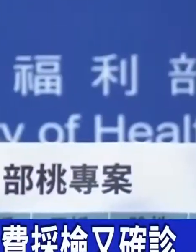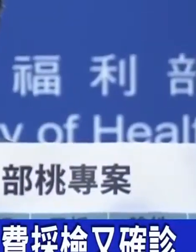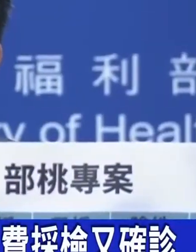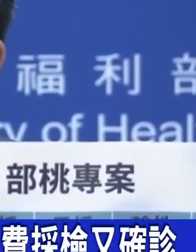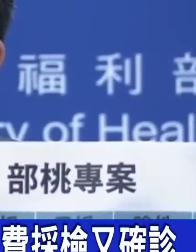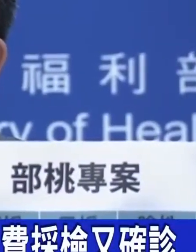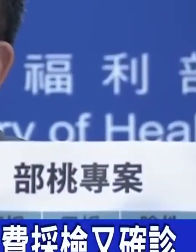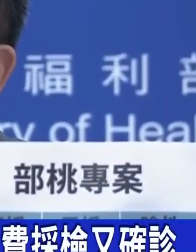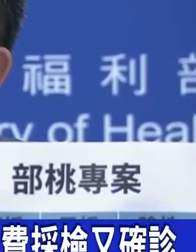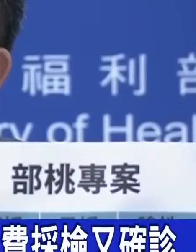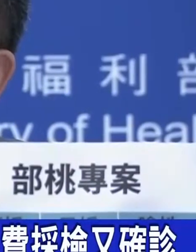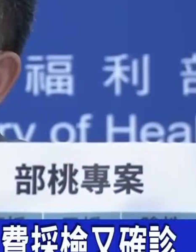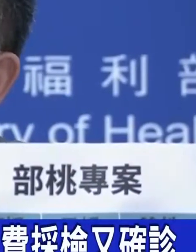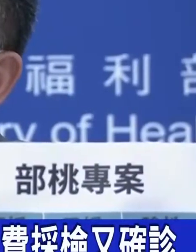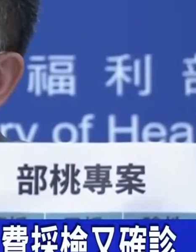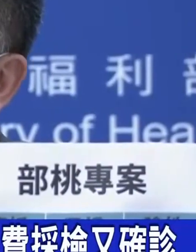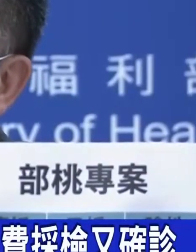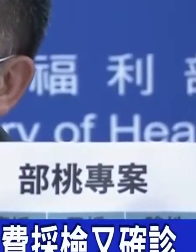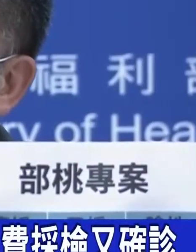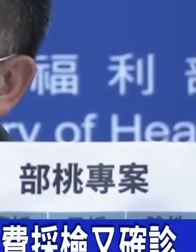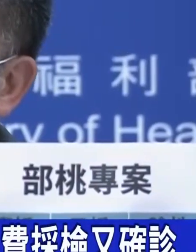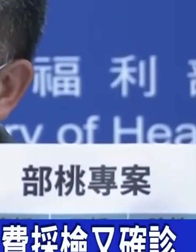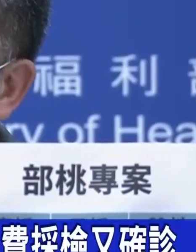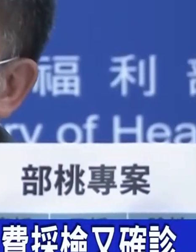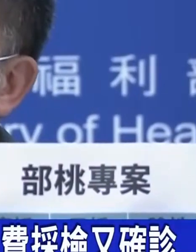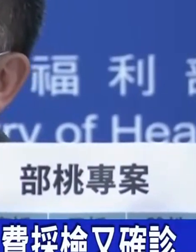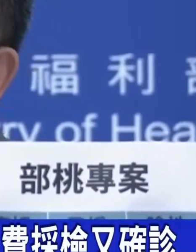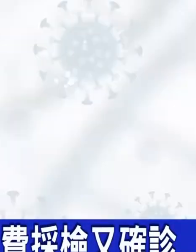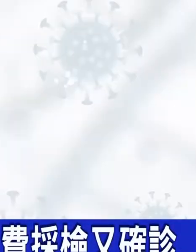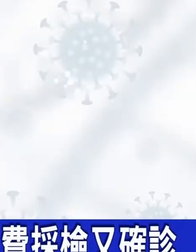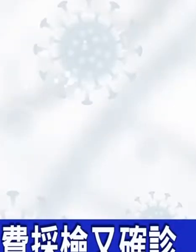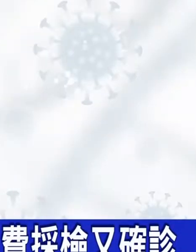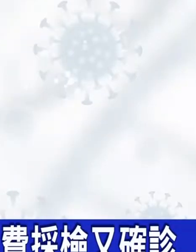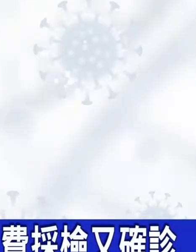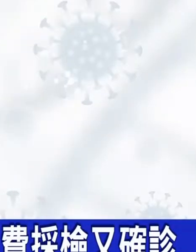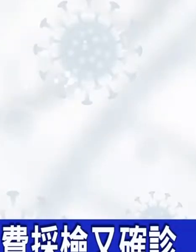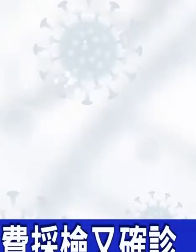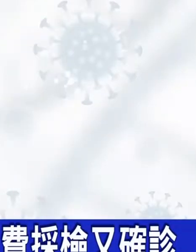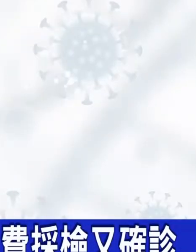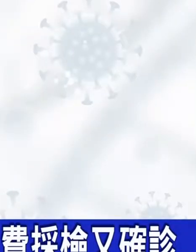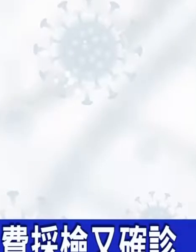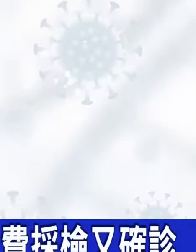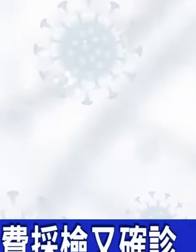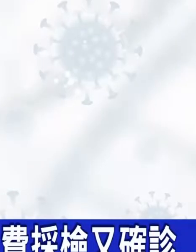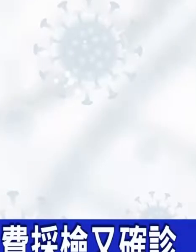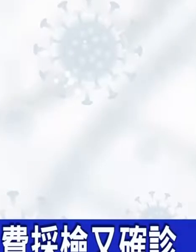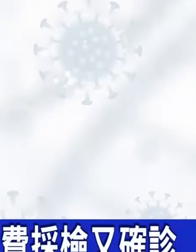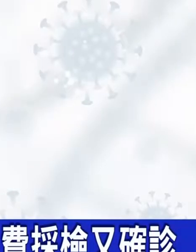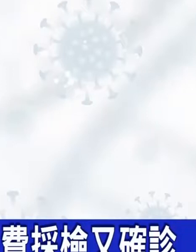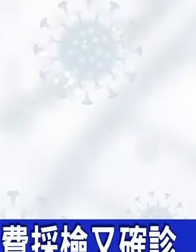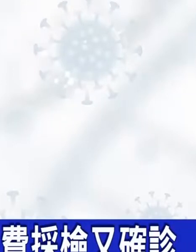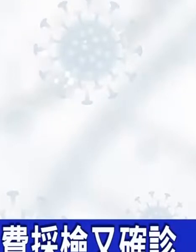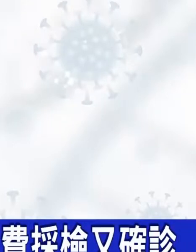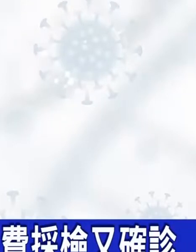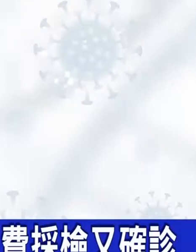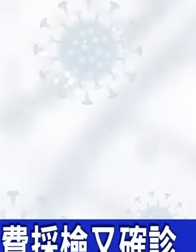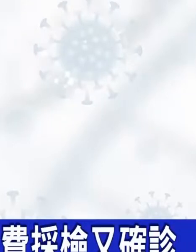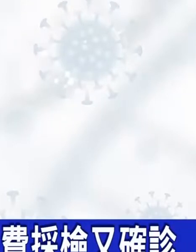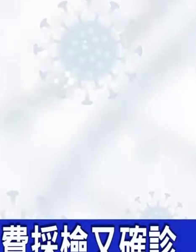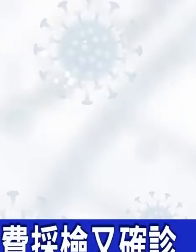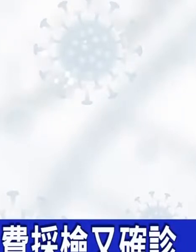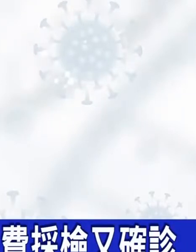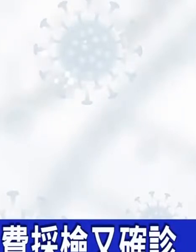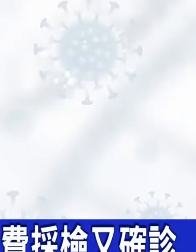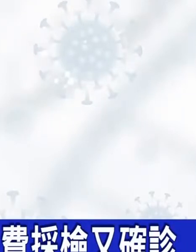要再称作复阳。按939 CT 值35已经不具传染疑虑，接触者共有12人，而他的血清抗体 IgM、IgG